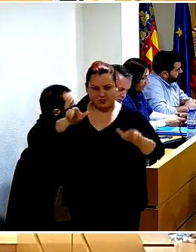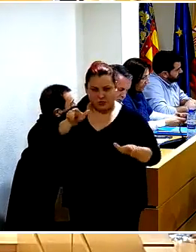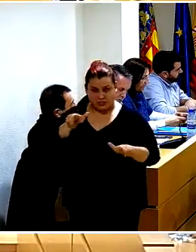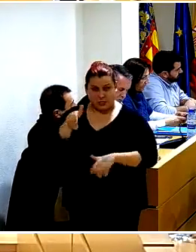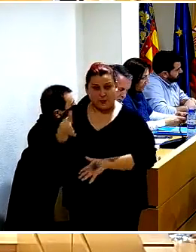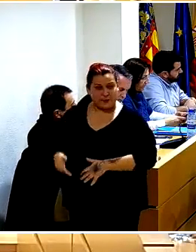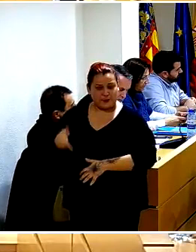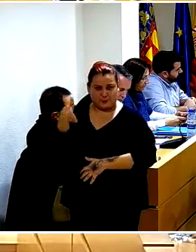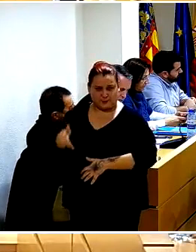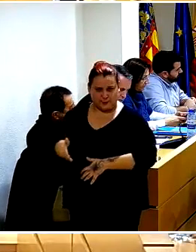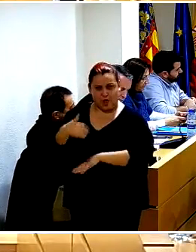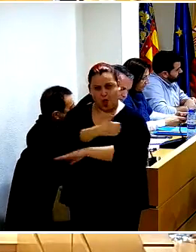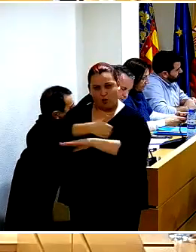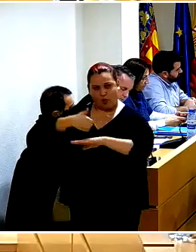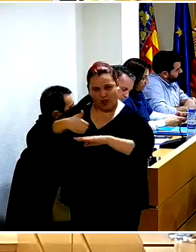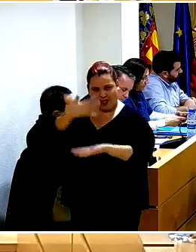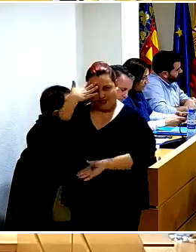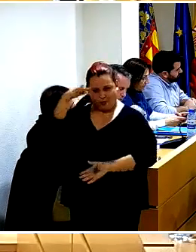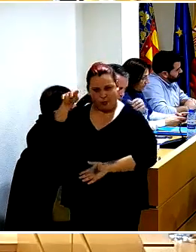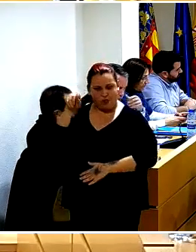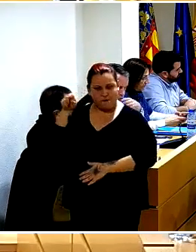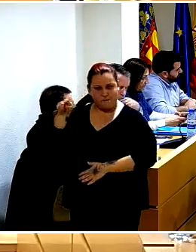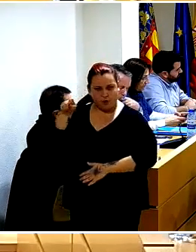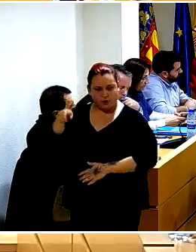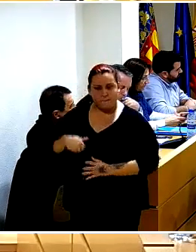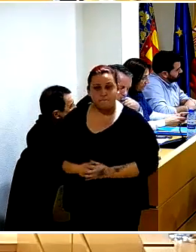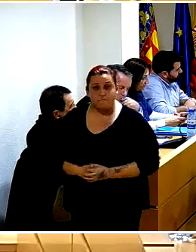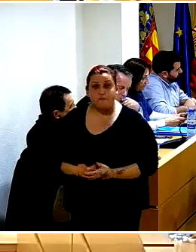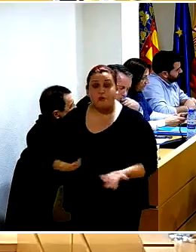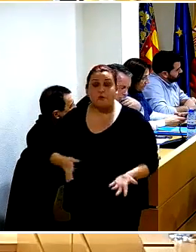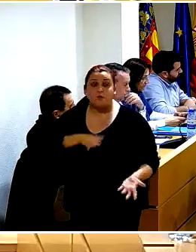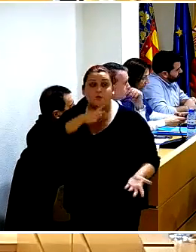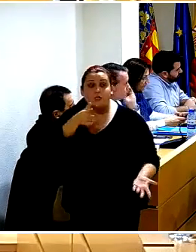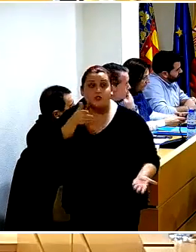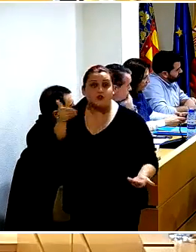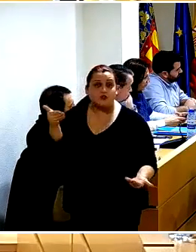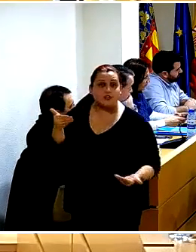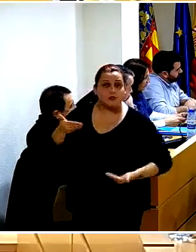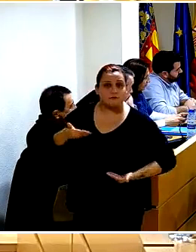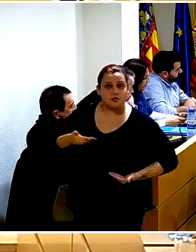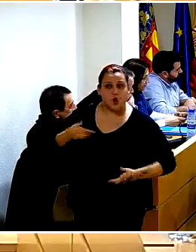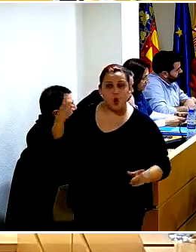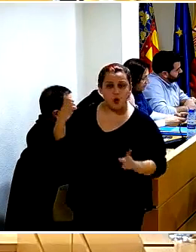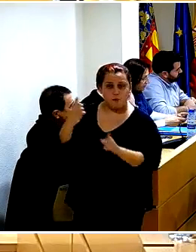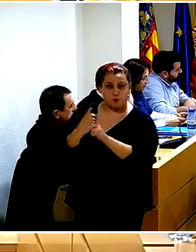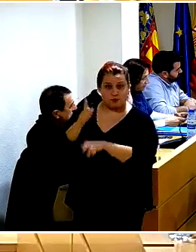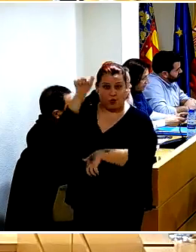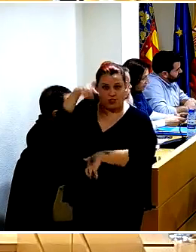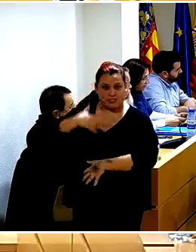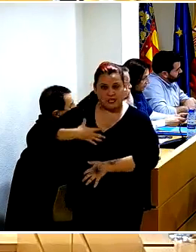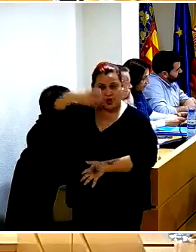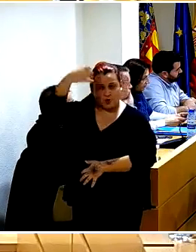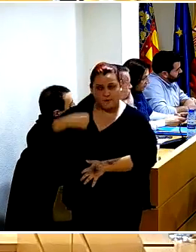ciutadania de Paiporta. Dit això, jo convide a la posició d'aquest ajuntament